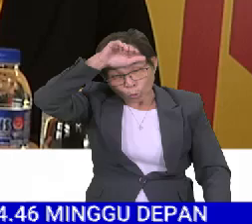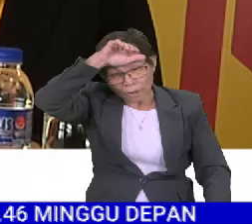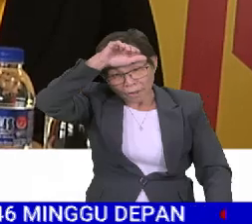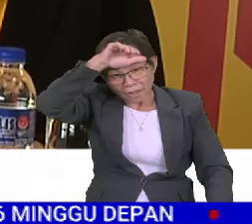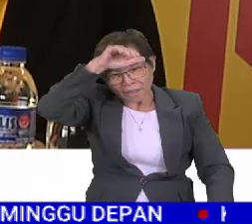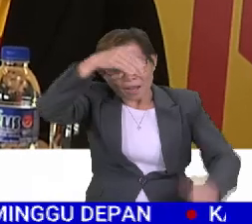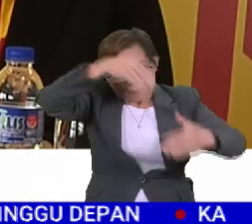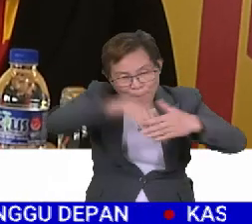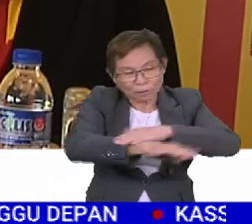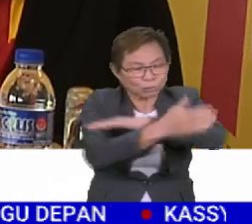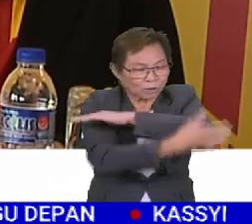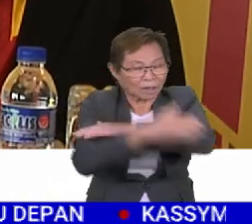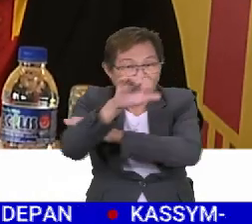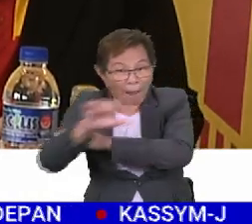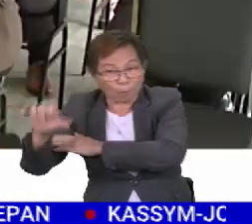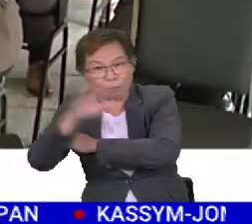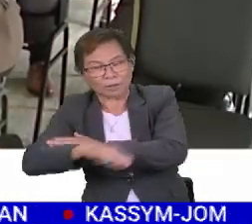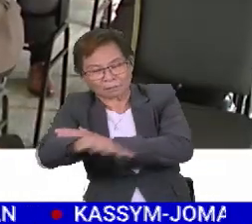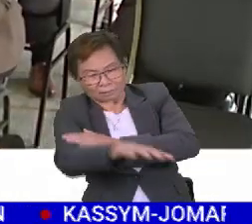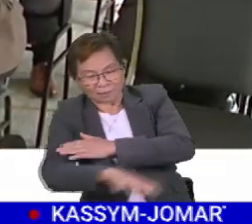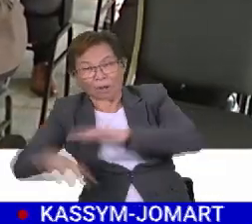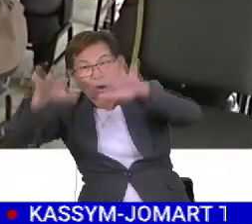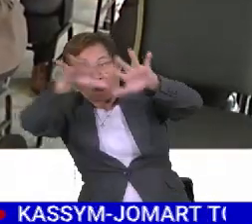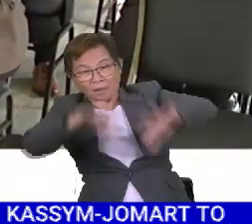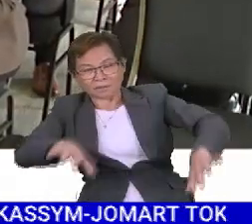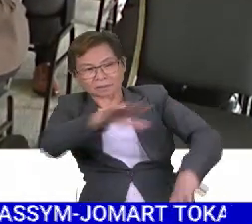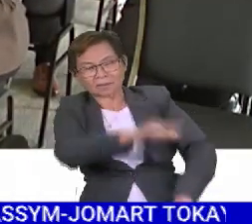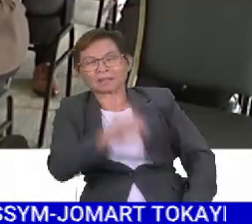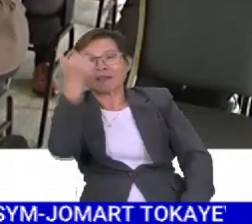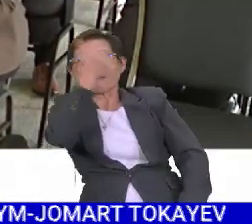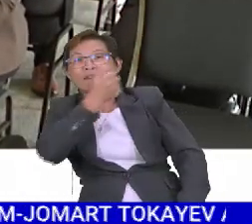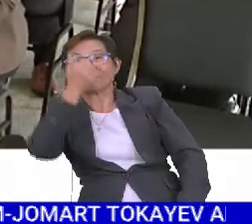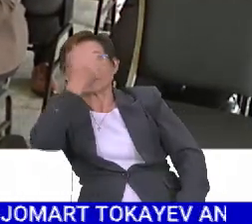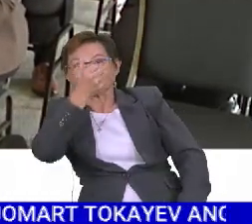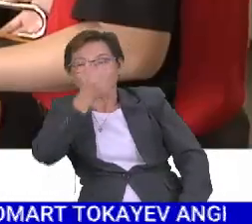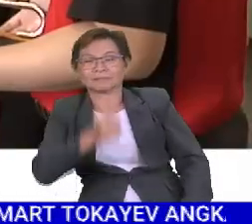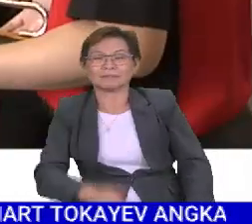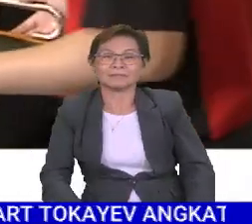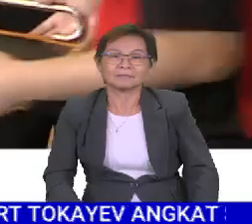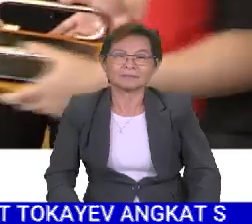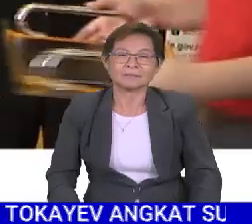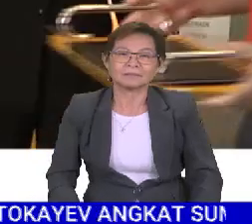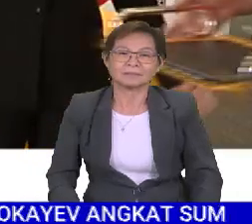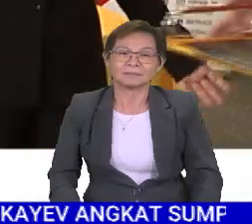sebagai pintu masuk ke Eropah selain rantau ASEAN dan Afrika.